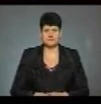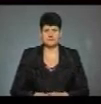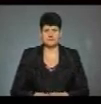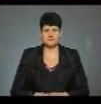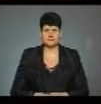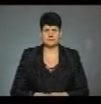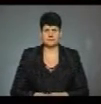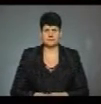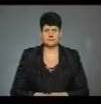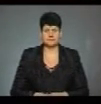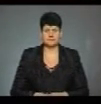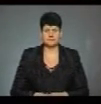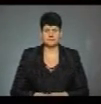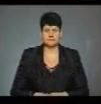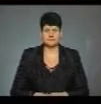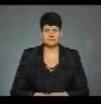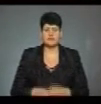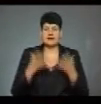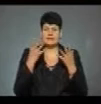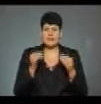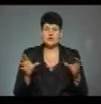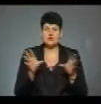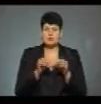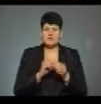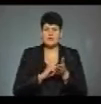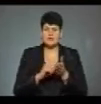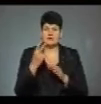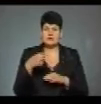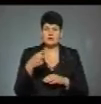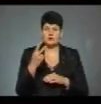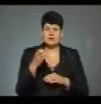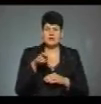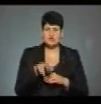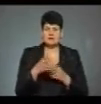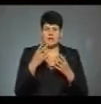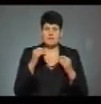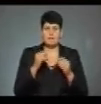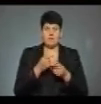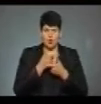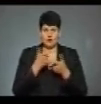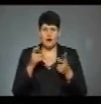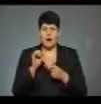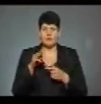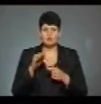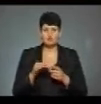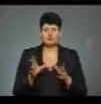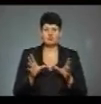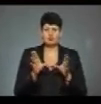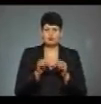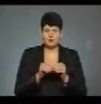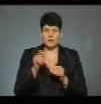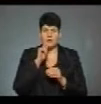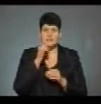Тернопіль. День Соборності відзначають 22 січня, а в день проголошення акту Злуки Української Народної Республіки